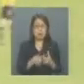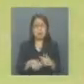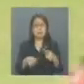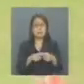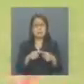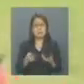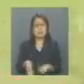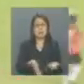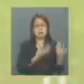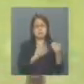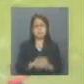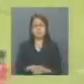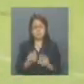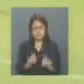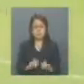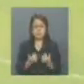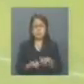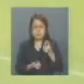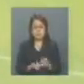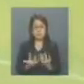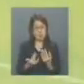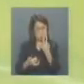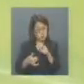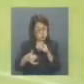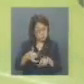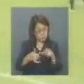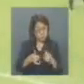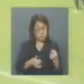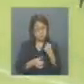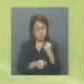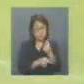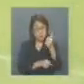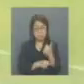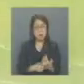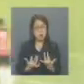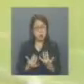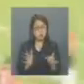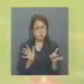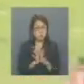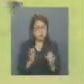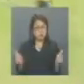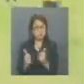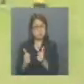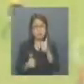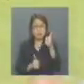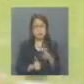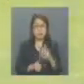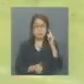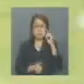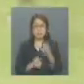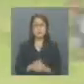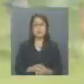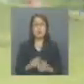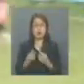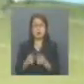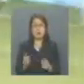ค่ะและล่าสุดนะคะยังคงต้องรอเช็คความฟิตของเขาจนถึงนาทีสุดท้ายว่าจะสามารถลงสนามได้หรือไม่ในขณะที่สโมส